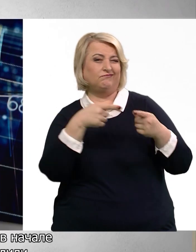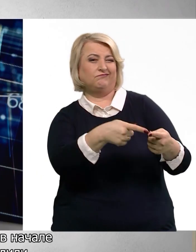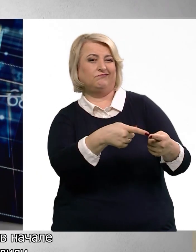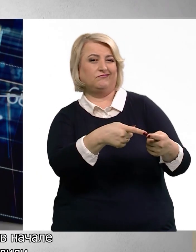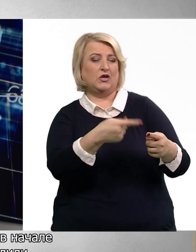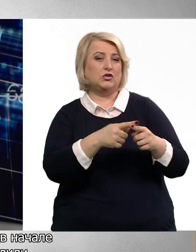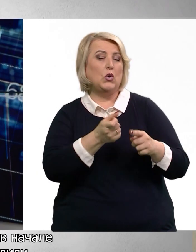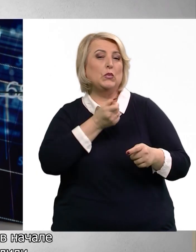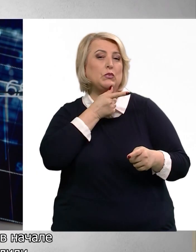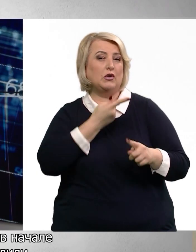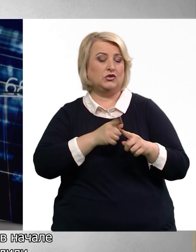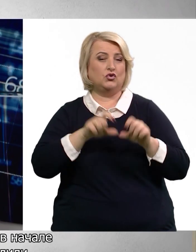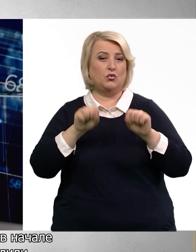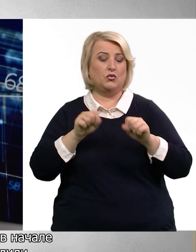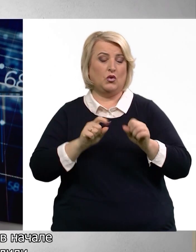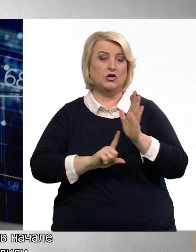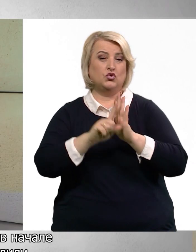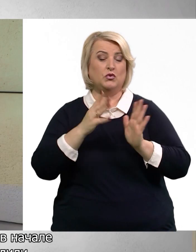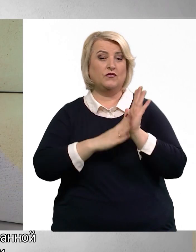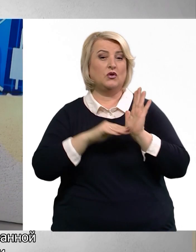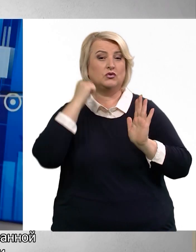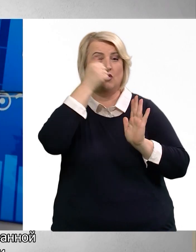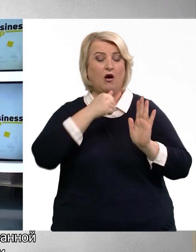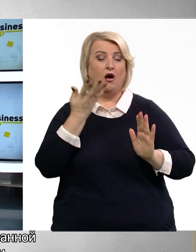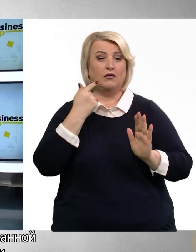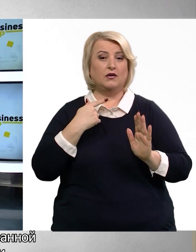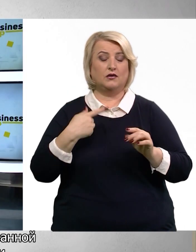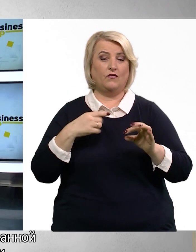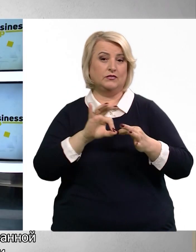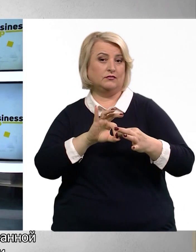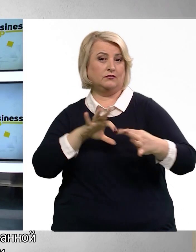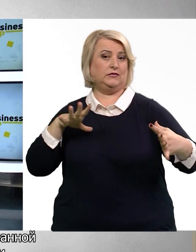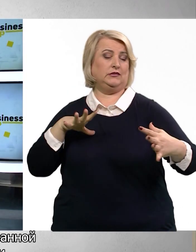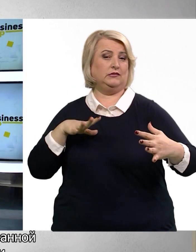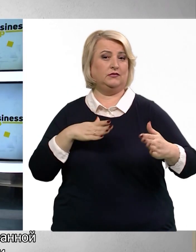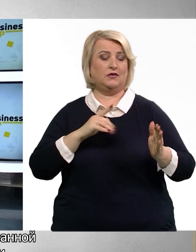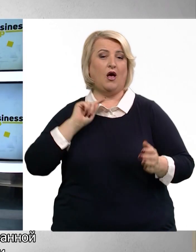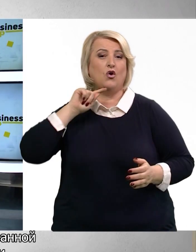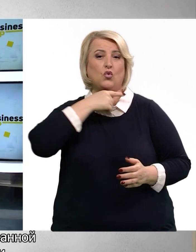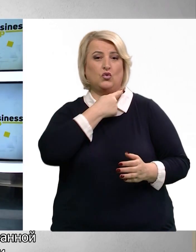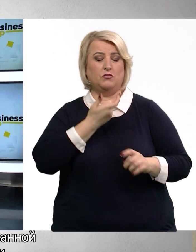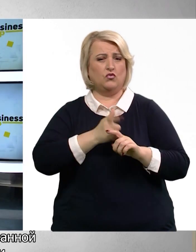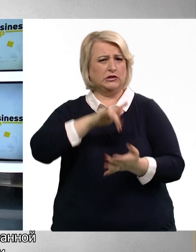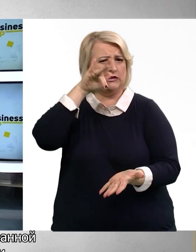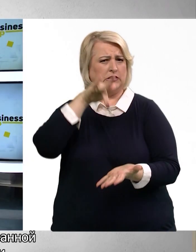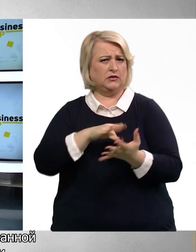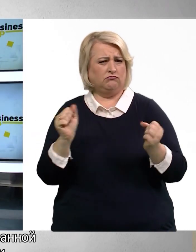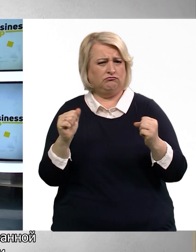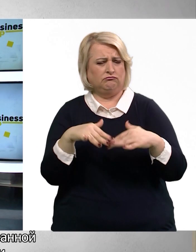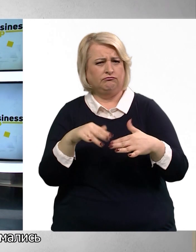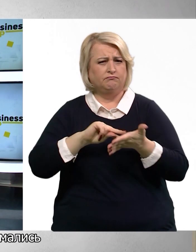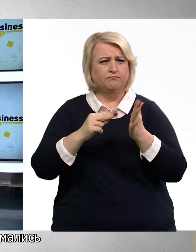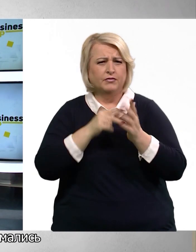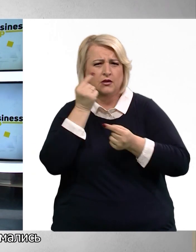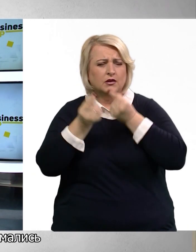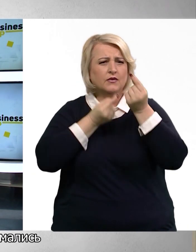aceste oportunități la începutul anilor 90, atunci când ne-am desprins dintr-un sistem cu o economie hipercentralizată, hiperplanificată,